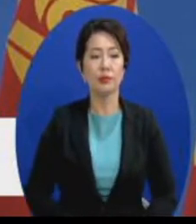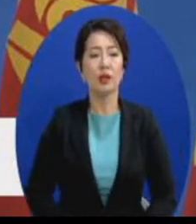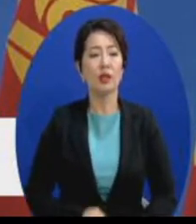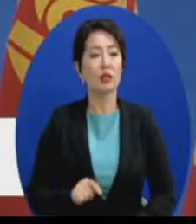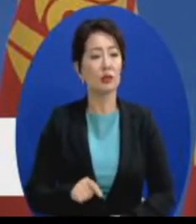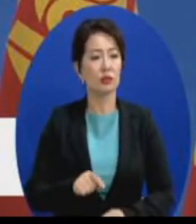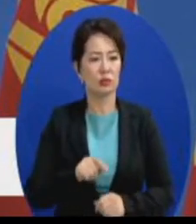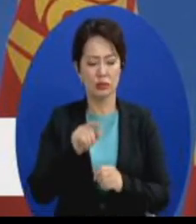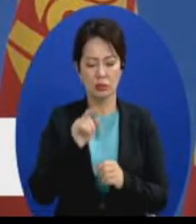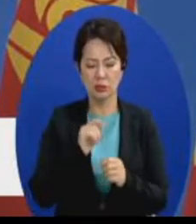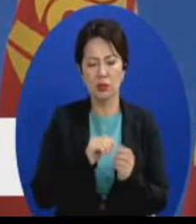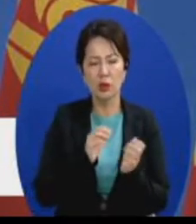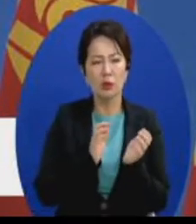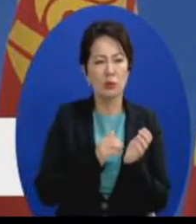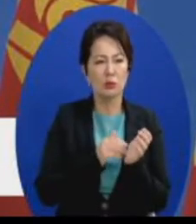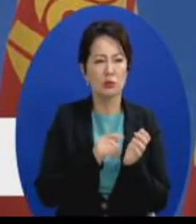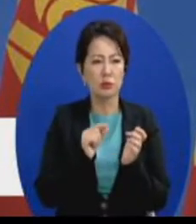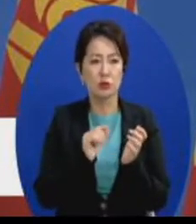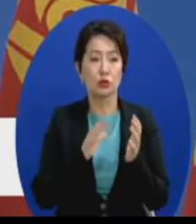бол шамлахааргүй том тоо.